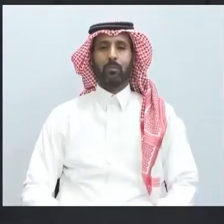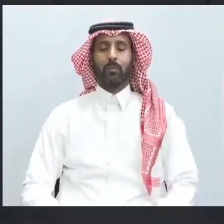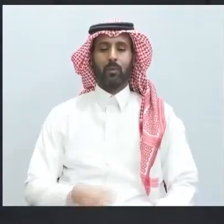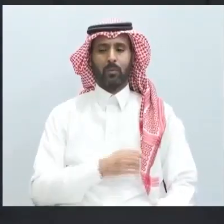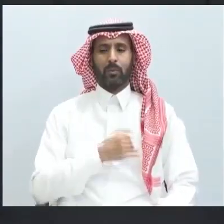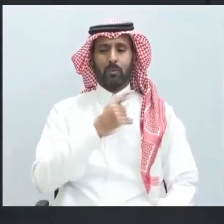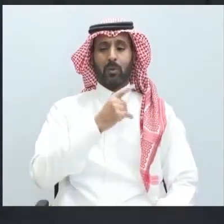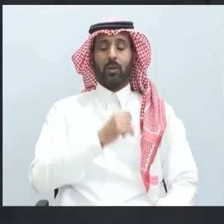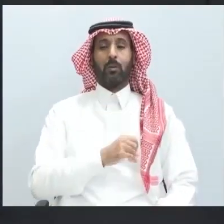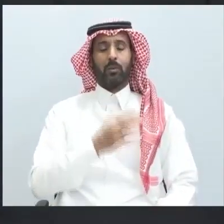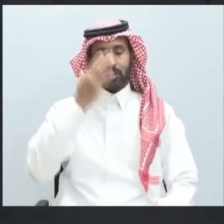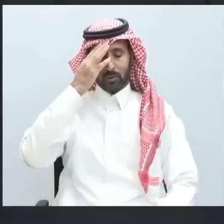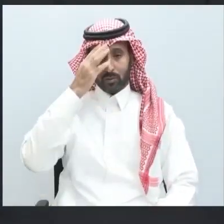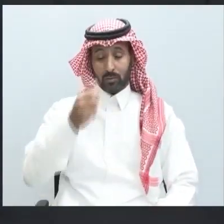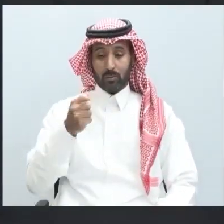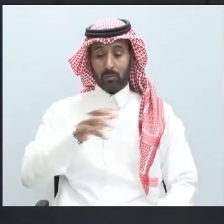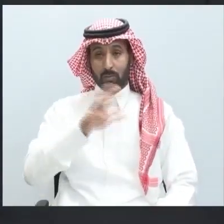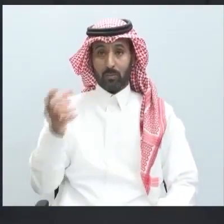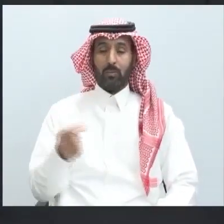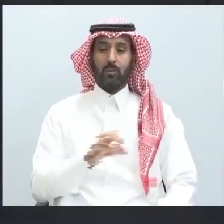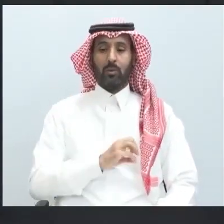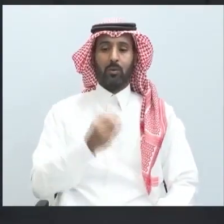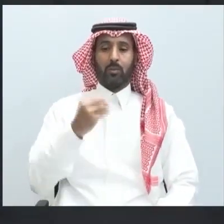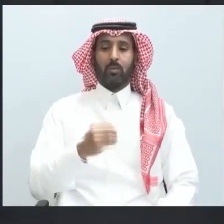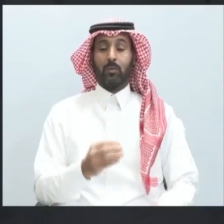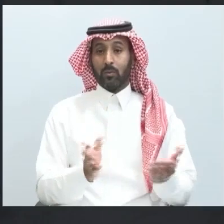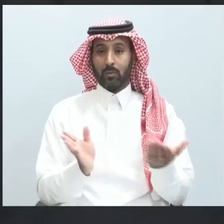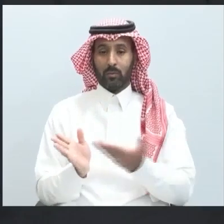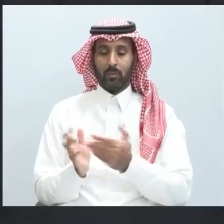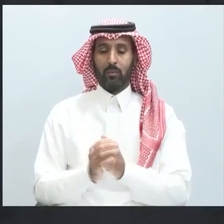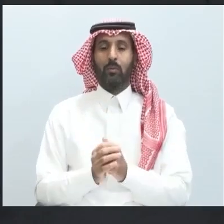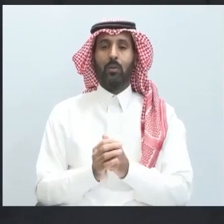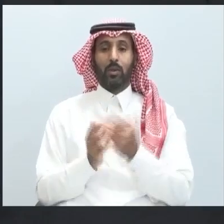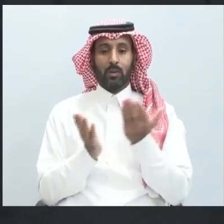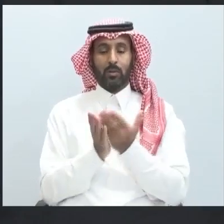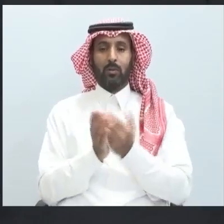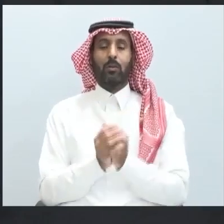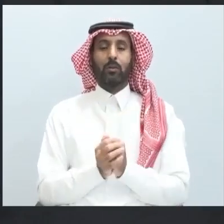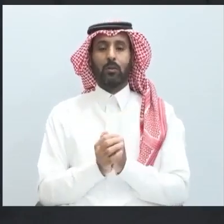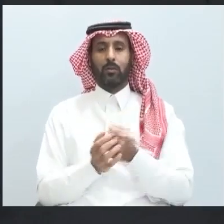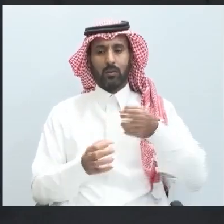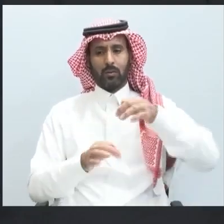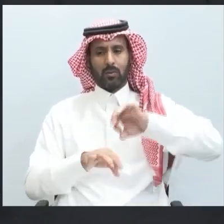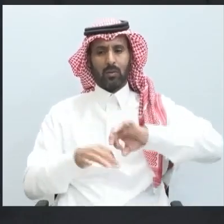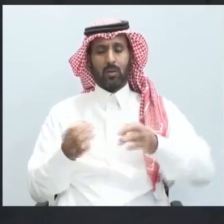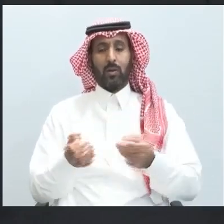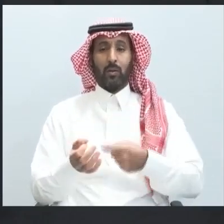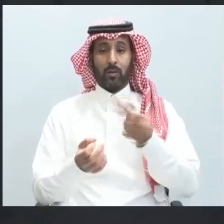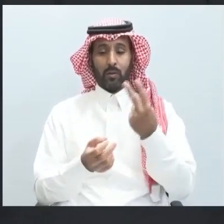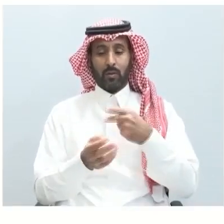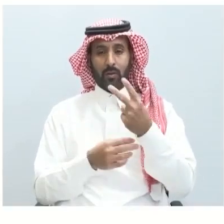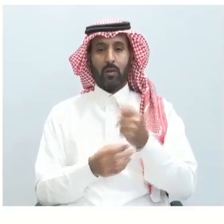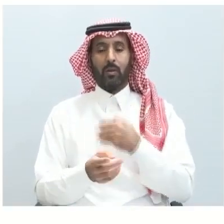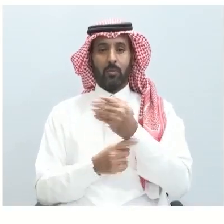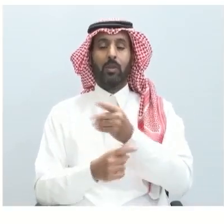بسم الله الرحمن الرحيم السلام عليكم ورحمه الله وبركاته اهلا وسهلا بكم في درس جديد من دروس كيميا 2 ا معكم معلمتكم